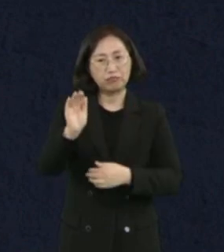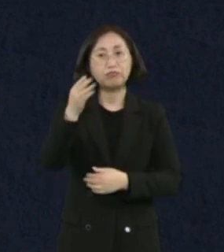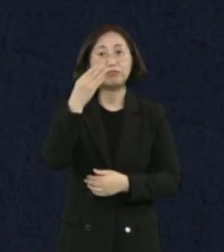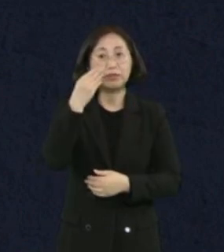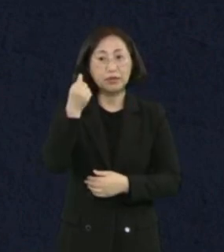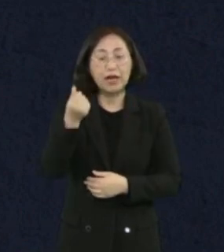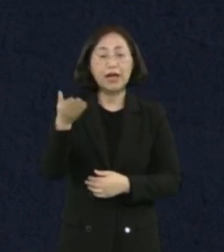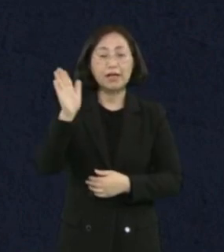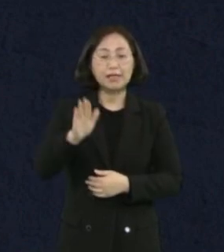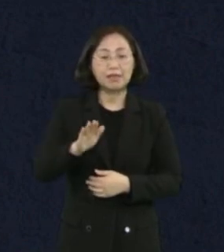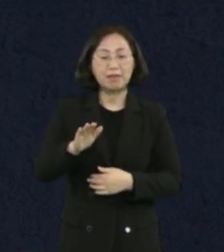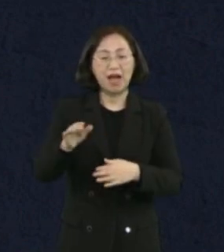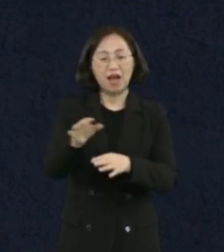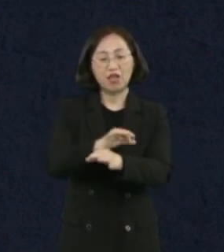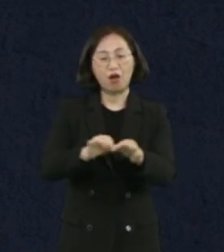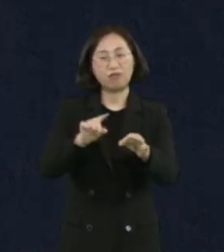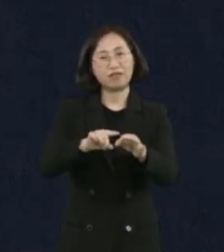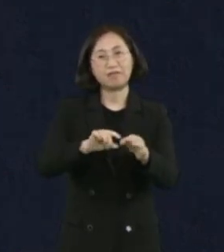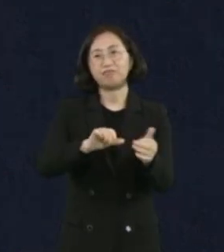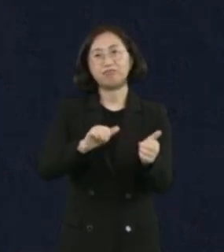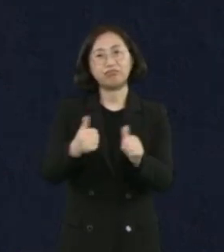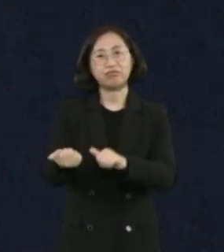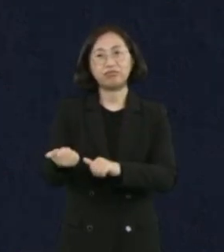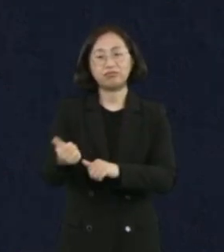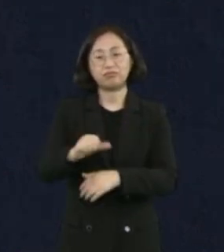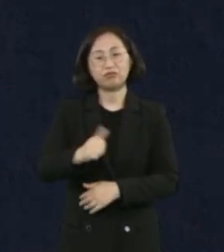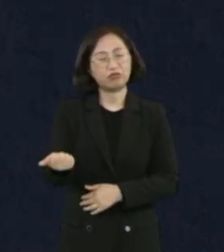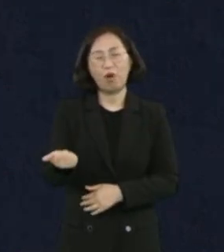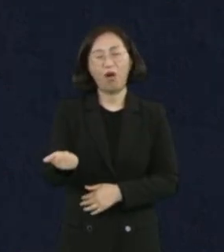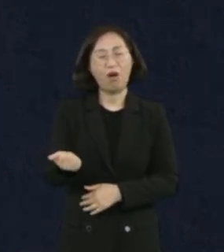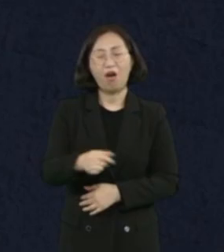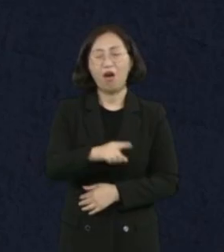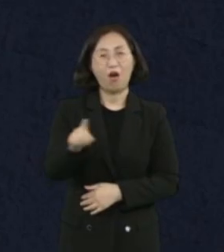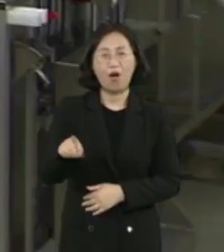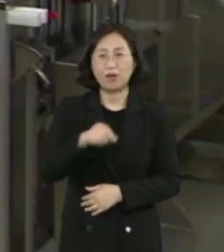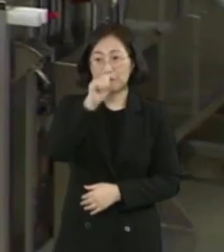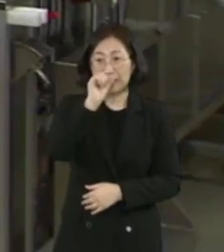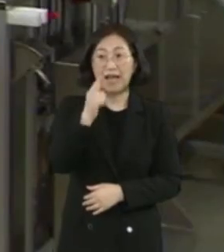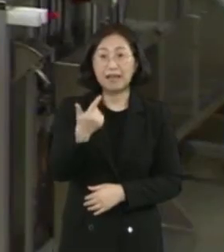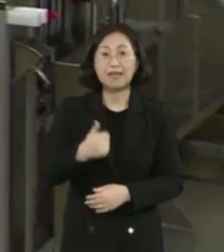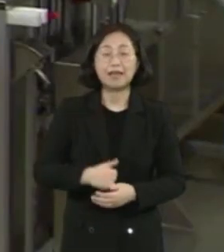반면 내수 경기는 여전히 부정적인 전망이 우세합니다.